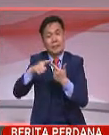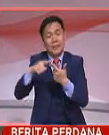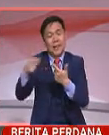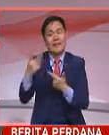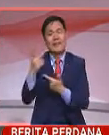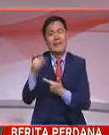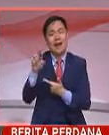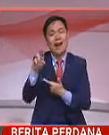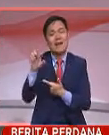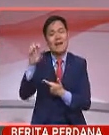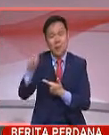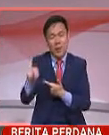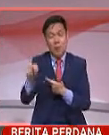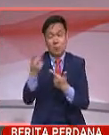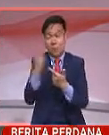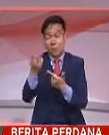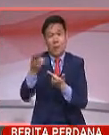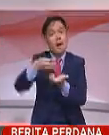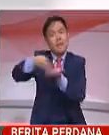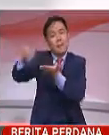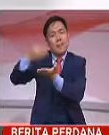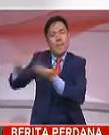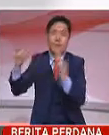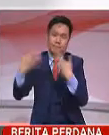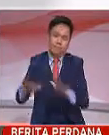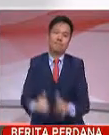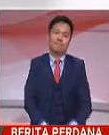Lawrence Singfans.